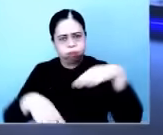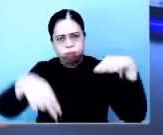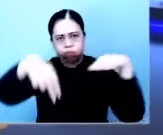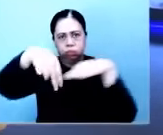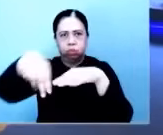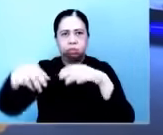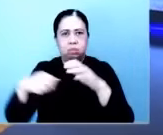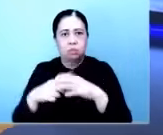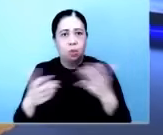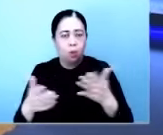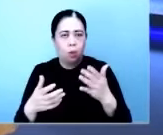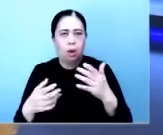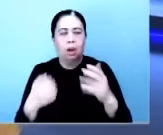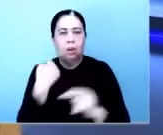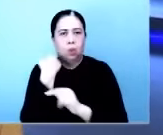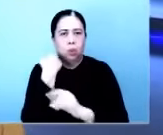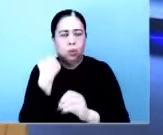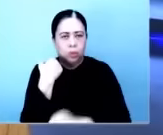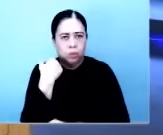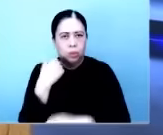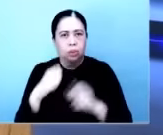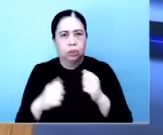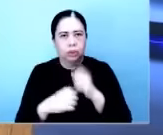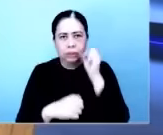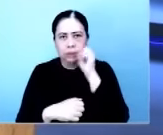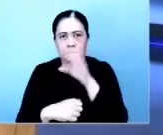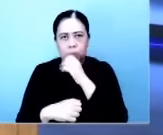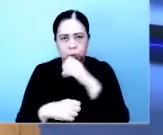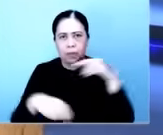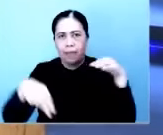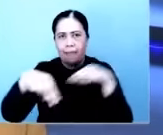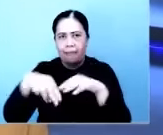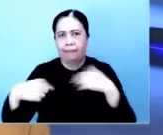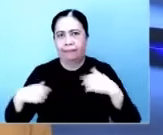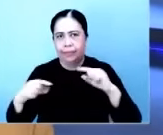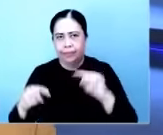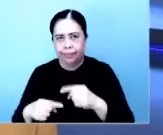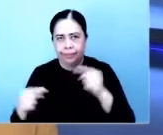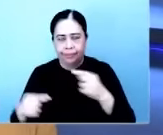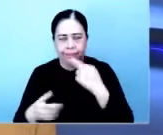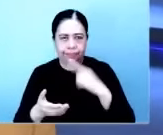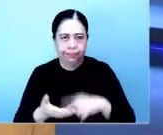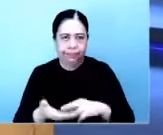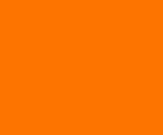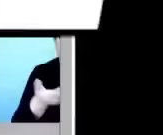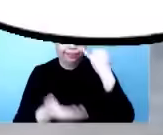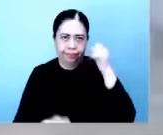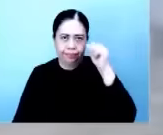na senior citizen na ang driver. Nasa frontline ng balitang yan, si John Aroa.